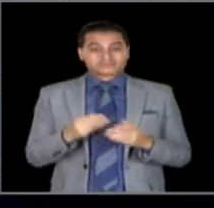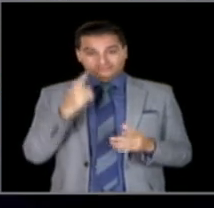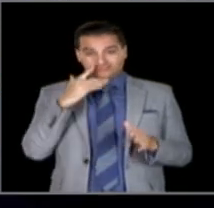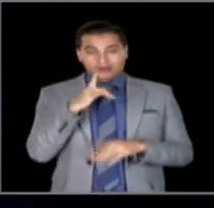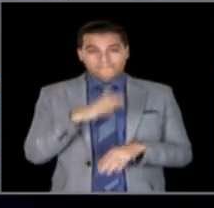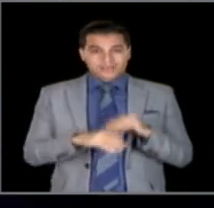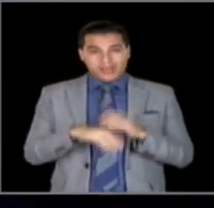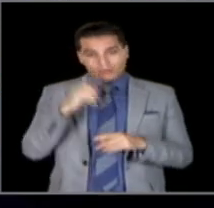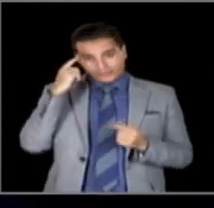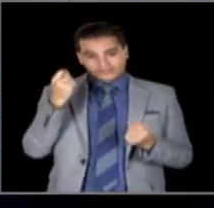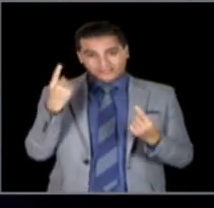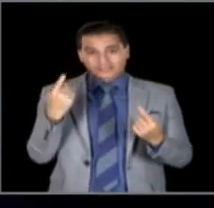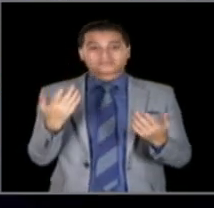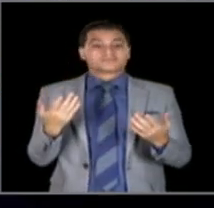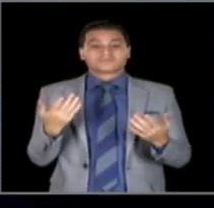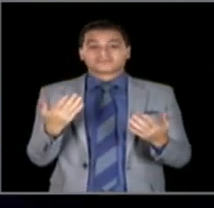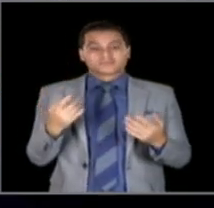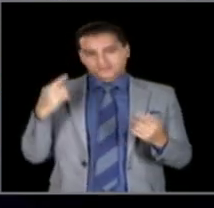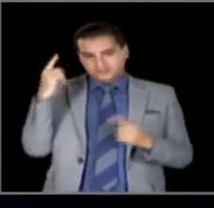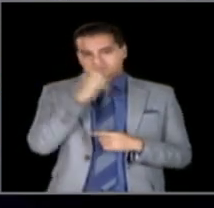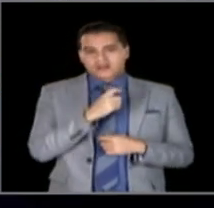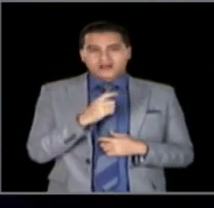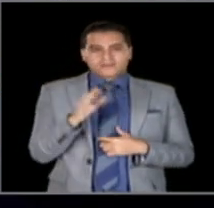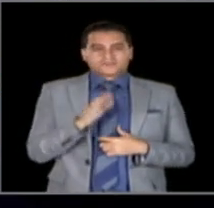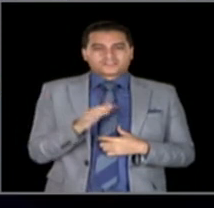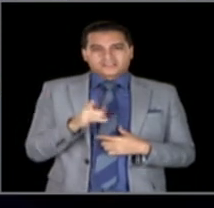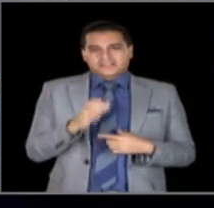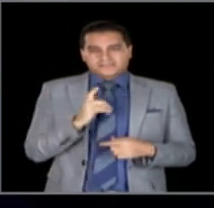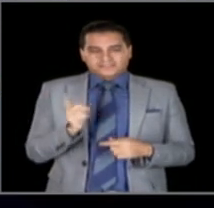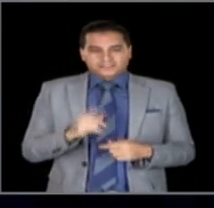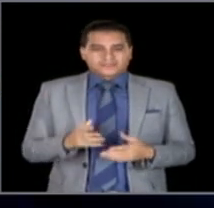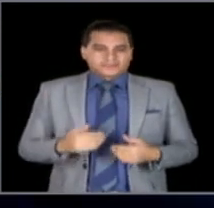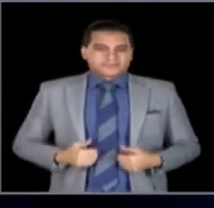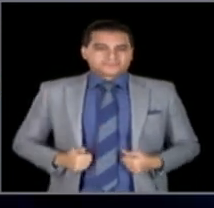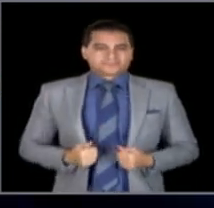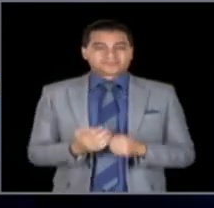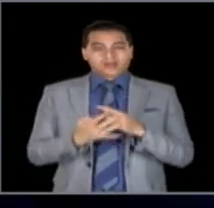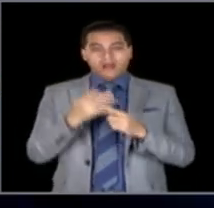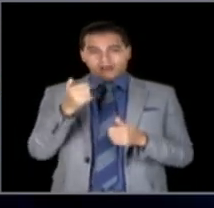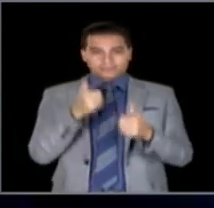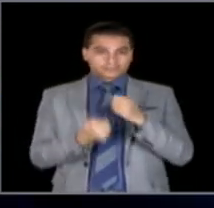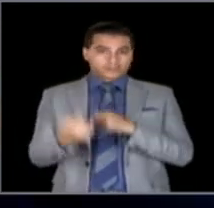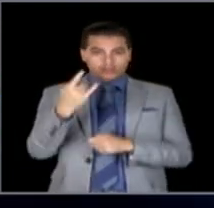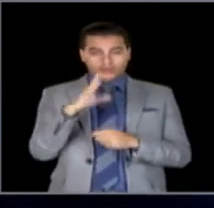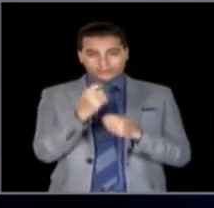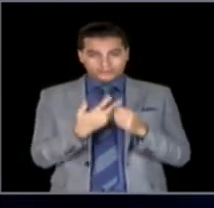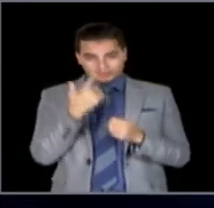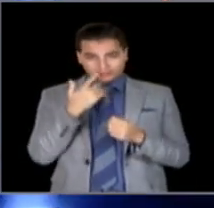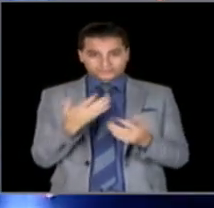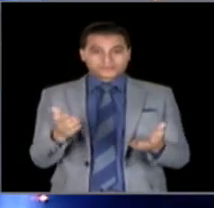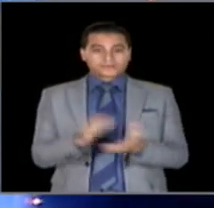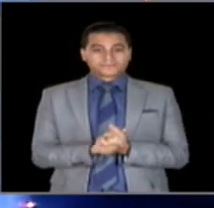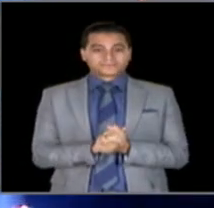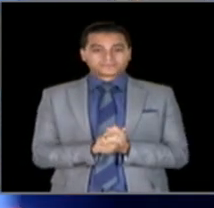شكلك بتحاول تفتكر. مش هو يعني. مش هو صعب، مفيش إجابة. أربع اختيارات بزائد 10 وناقص